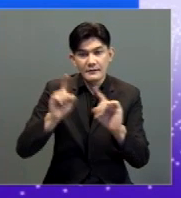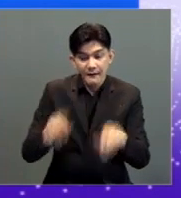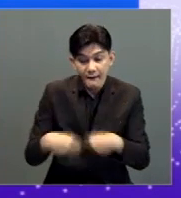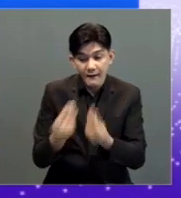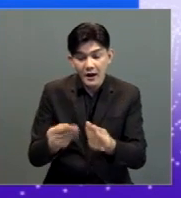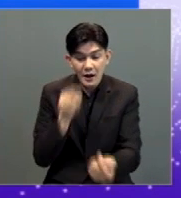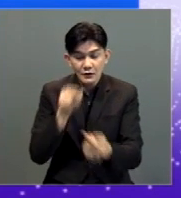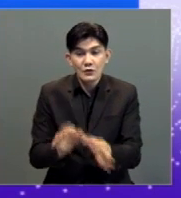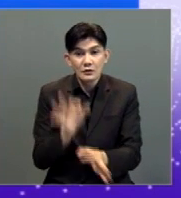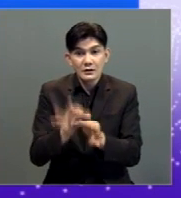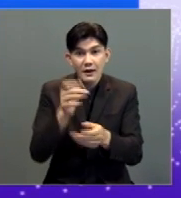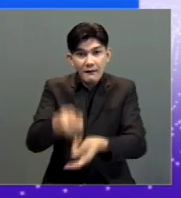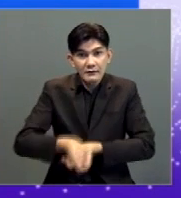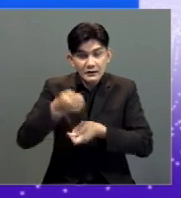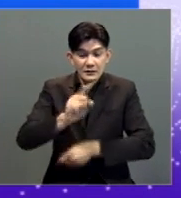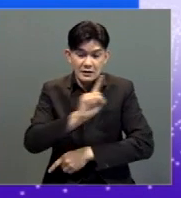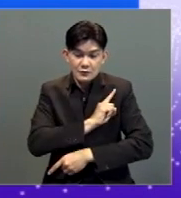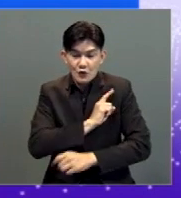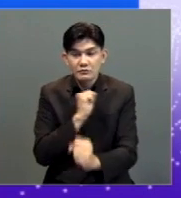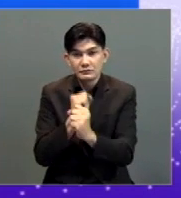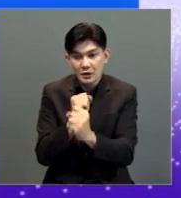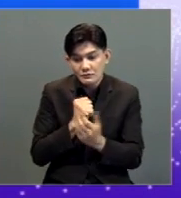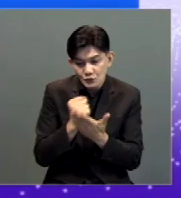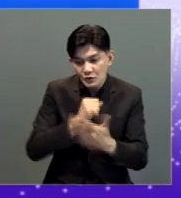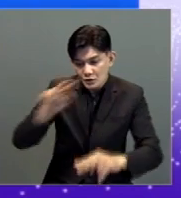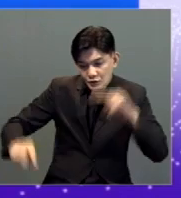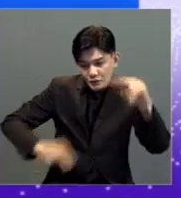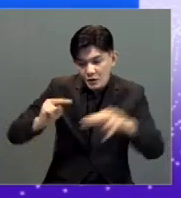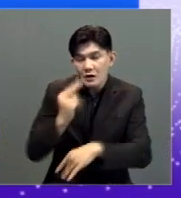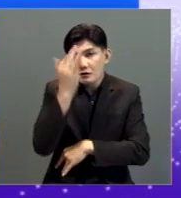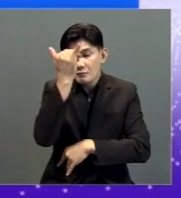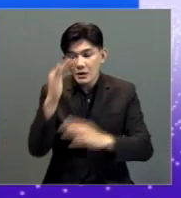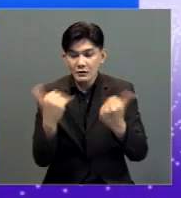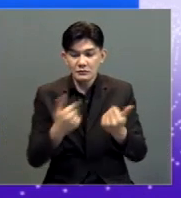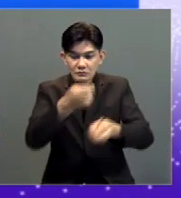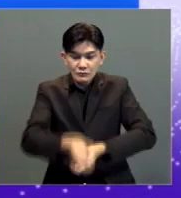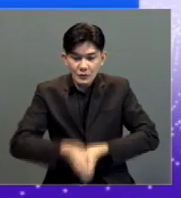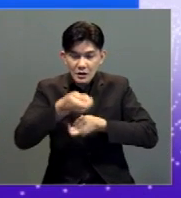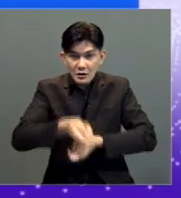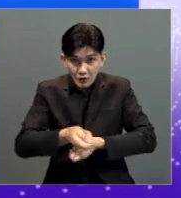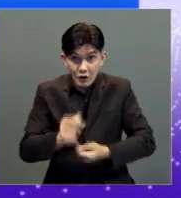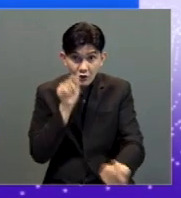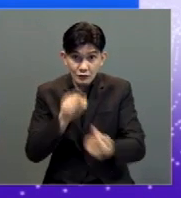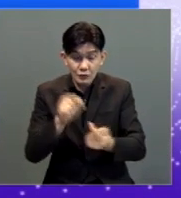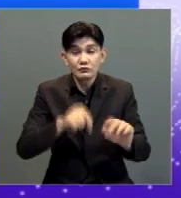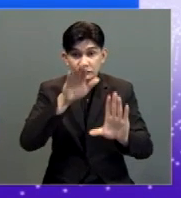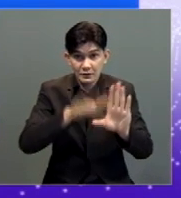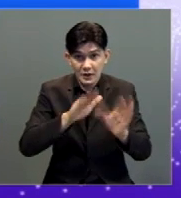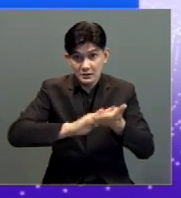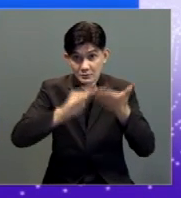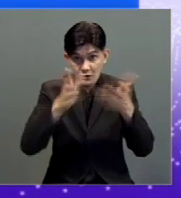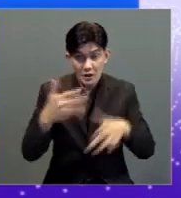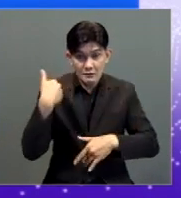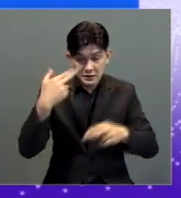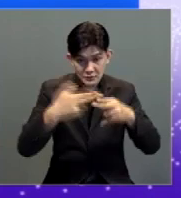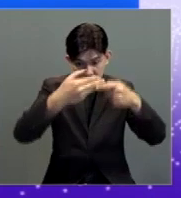ๆให้กับทางธนาคารเพื่อการเกษตรและสหกรณ์การเกษตรเข้ามาดูแลเพราะแน่นอนพี่น้องเกษตรกรส่วนใหญ่ลงทะเบียนกันไปแล้วมี